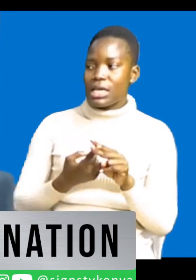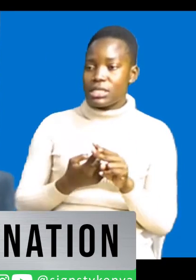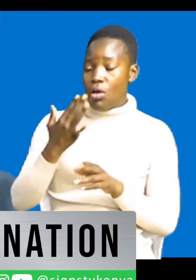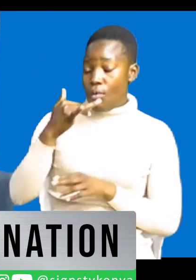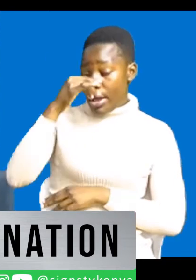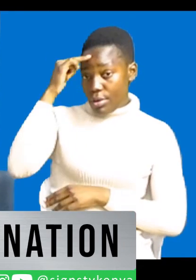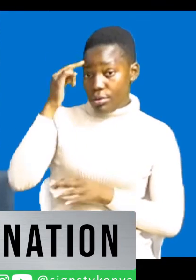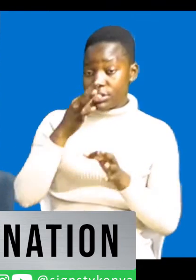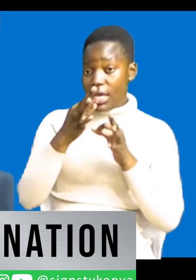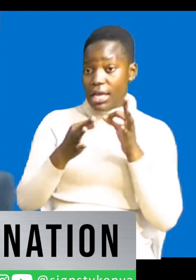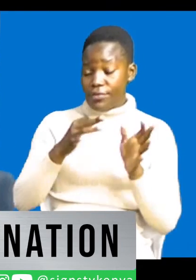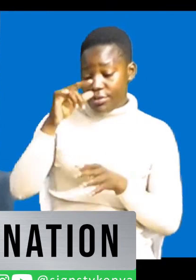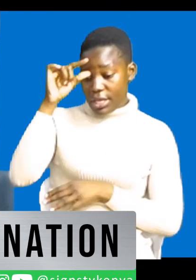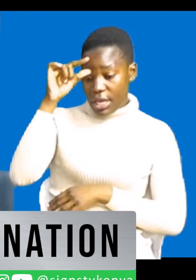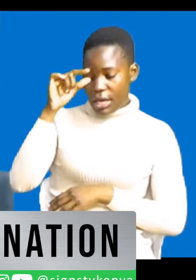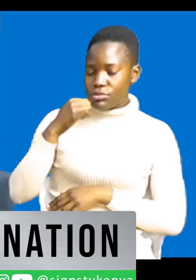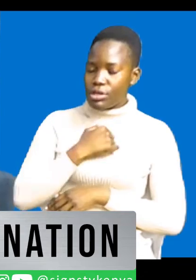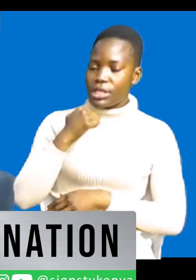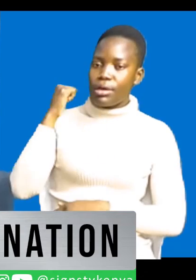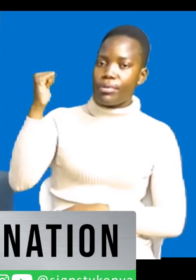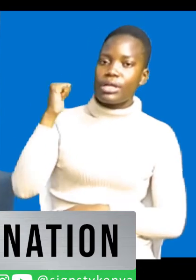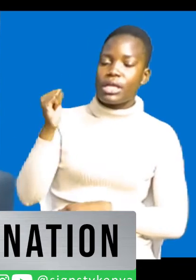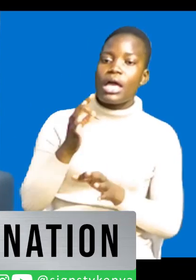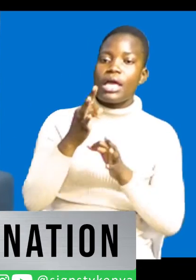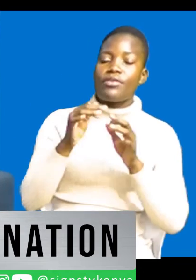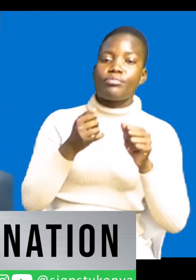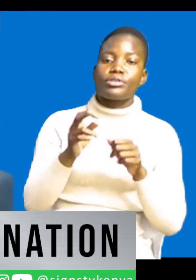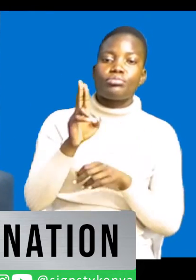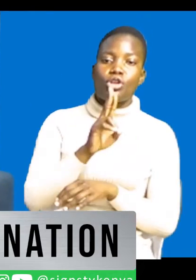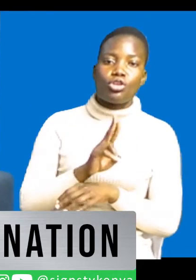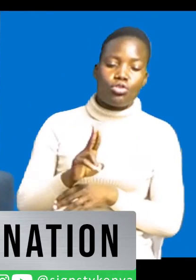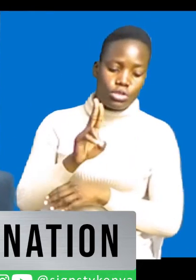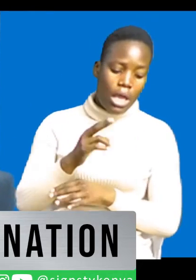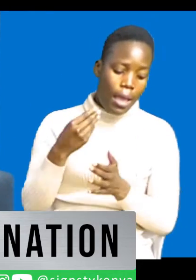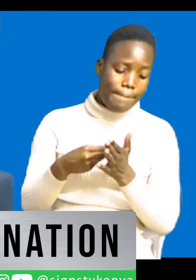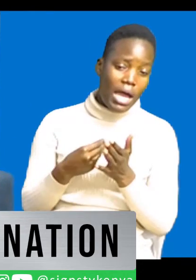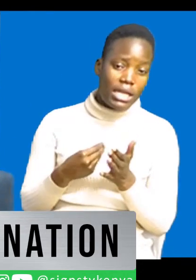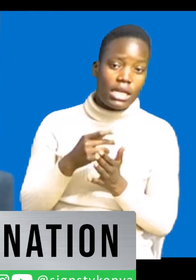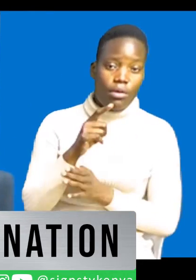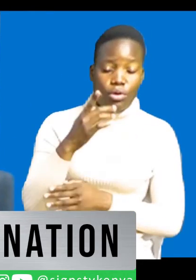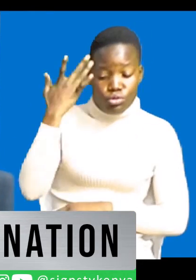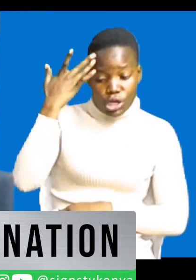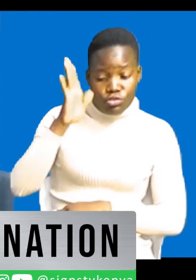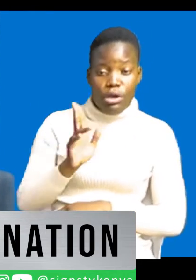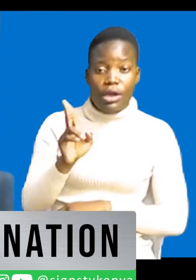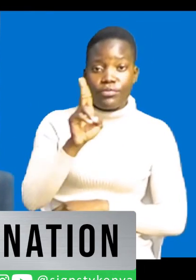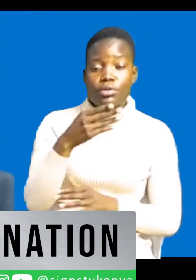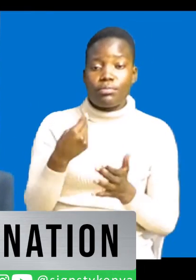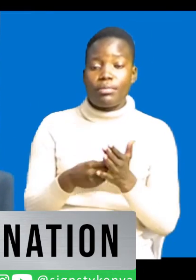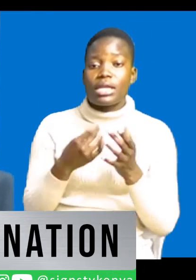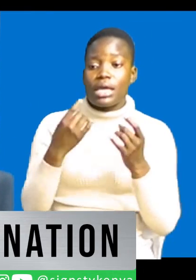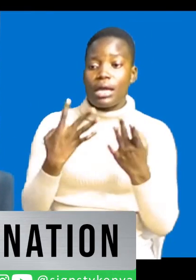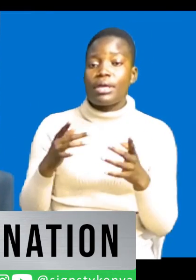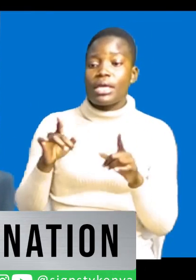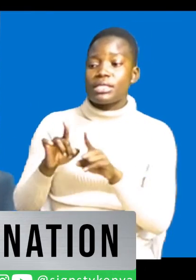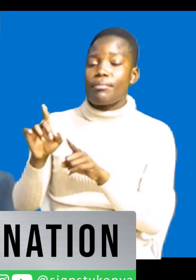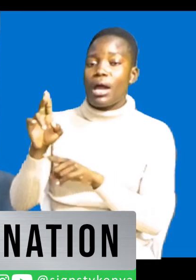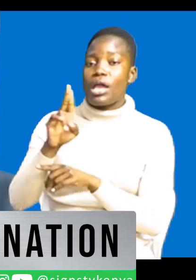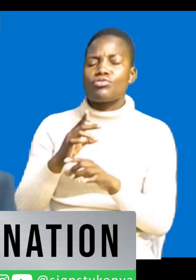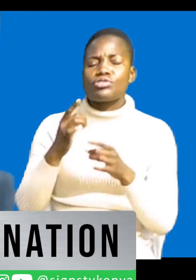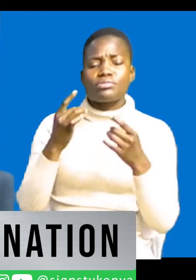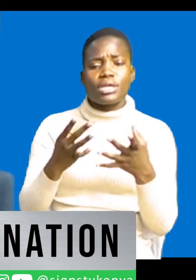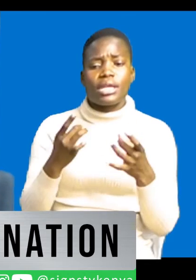Kwa sababu kama siasa, kama naweza tumia pesa na hutajua nimetumia pesa ngapi, na nitumie mabilioni na